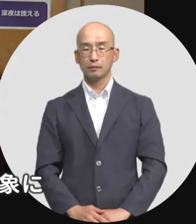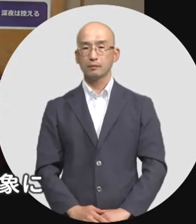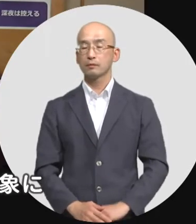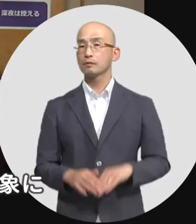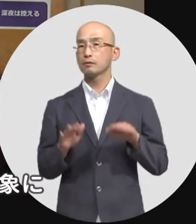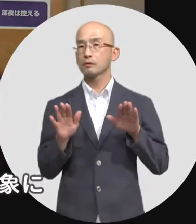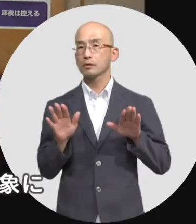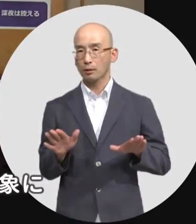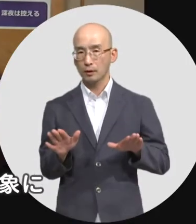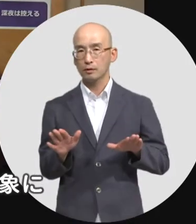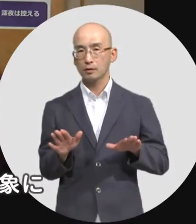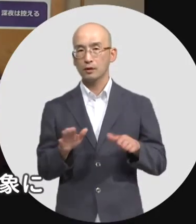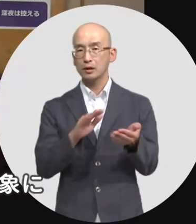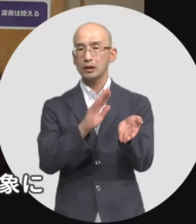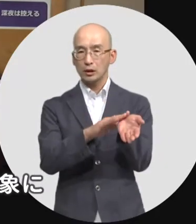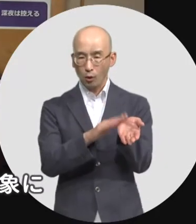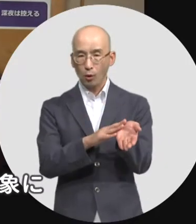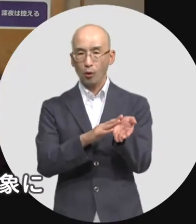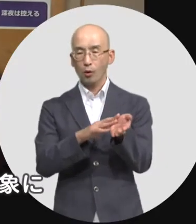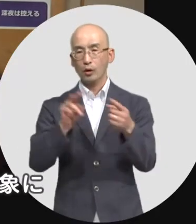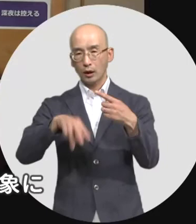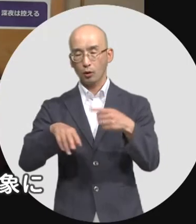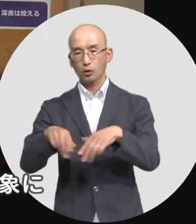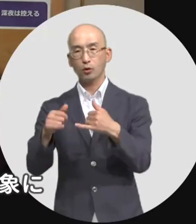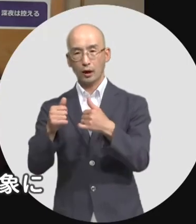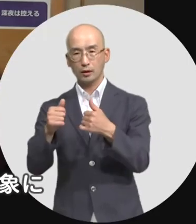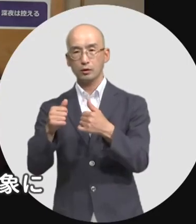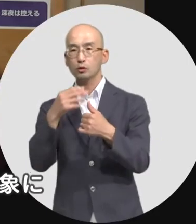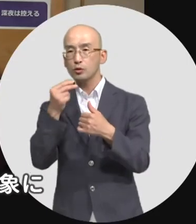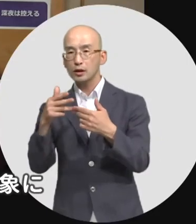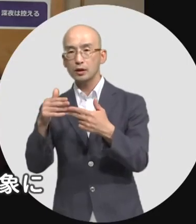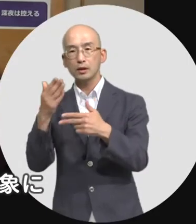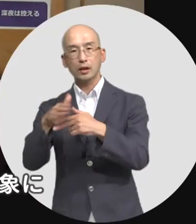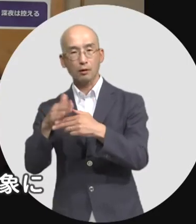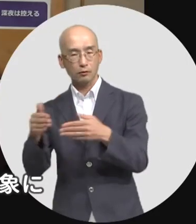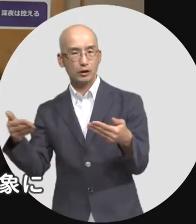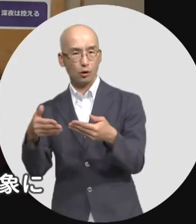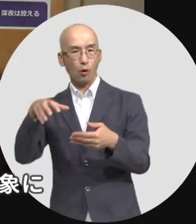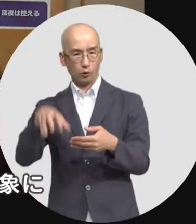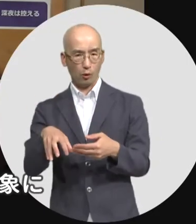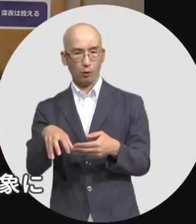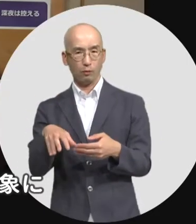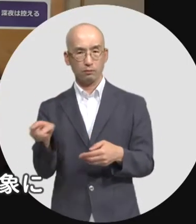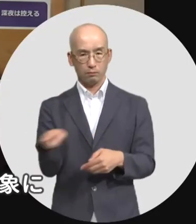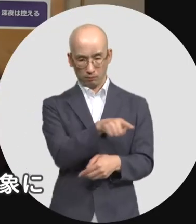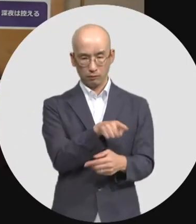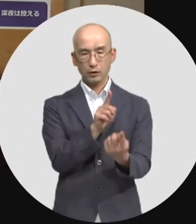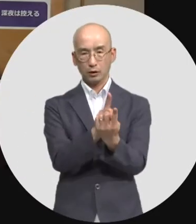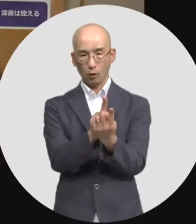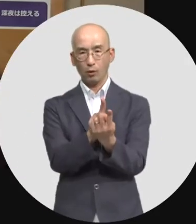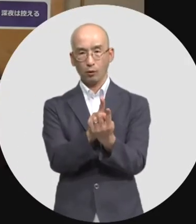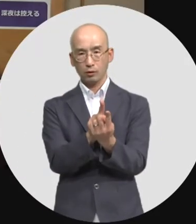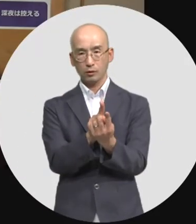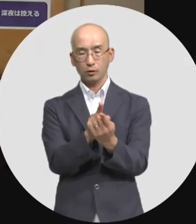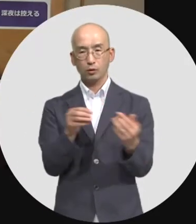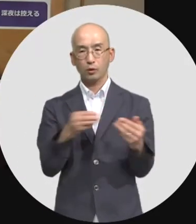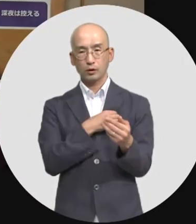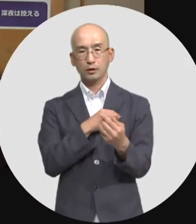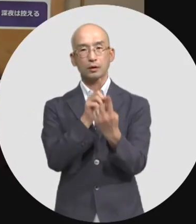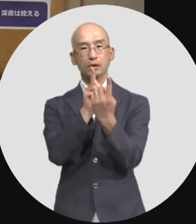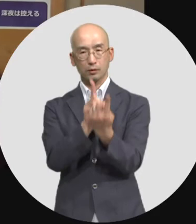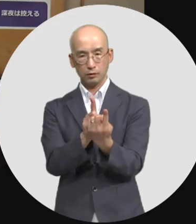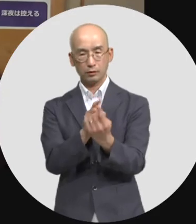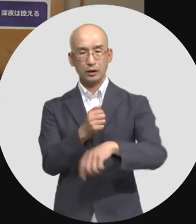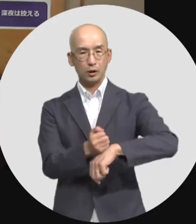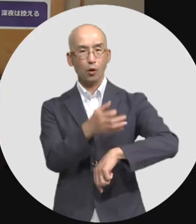この度医療機関や介護施設、障害者、障害福祉サービス事業所などを対象に職員の方々への慰労金